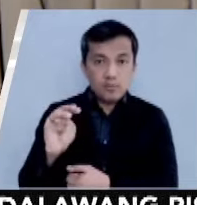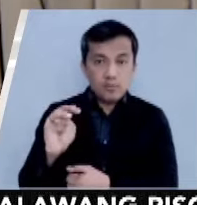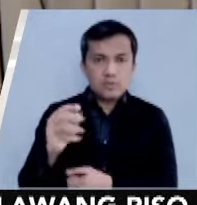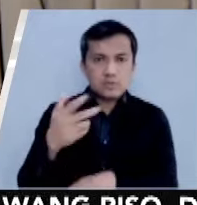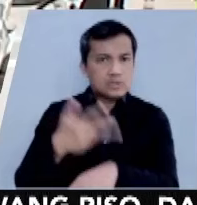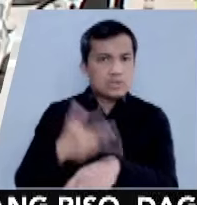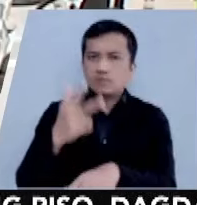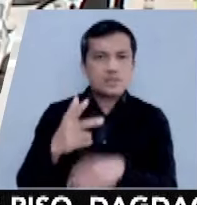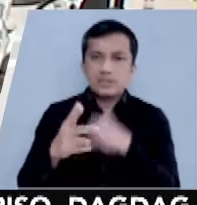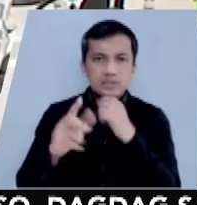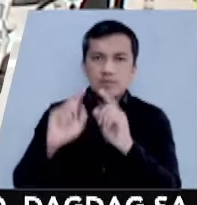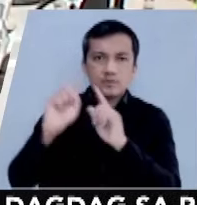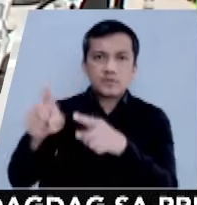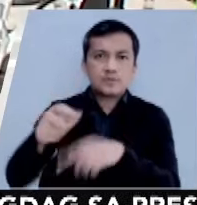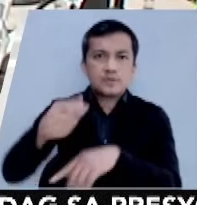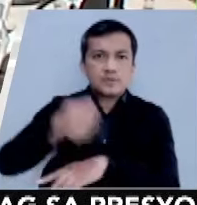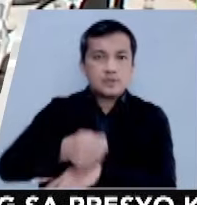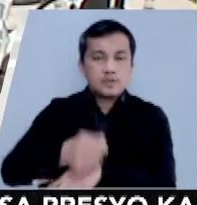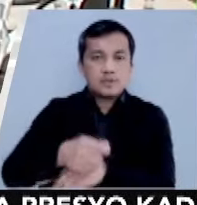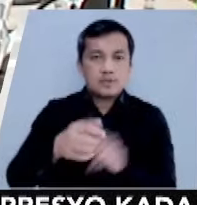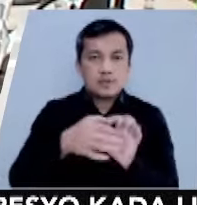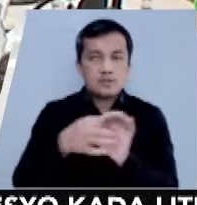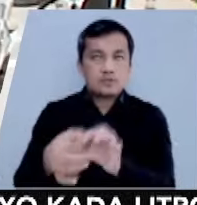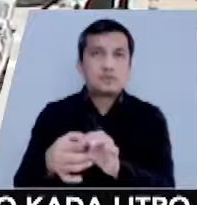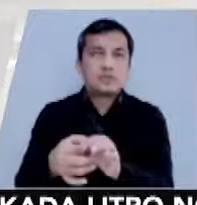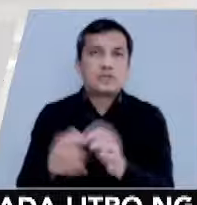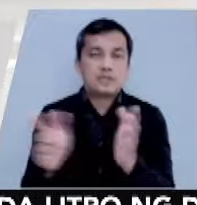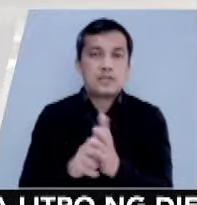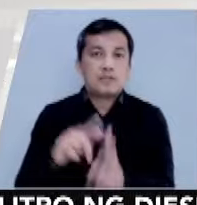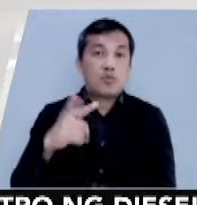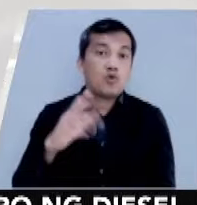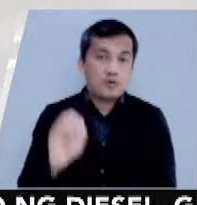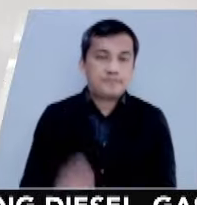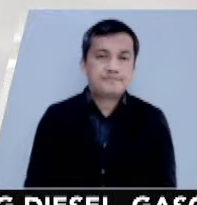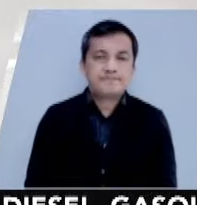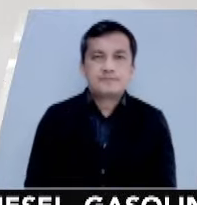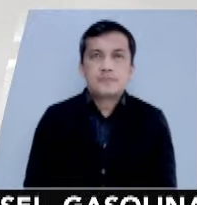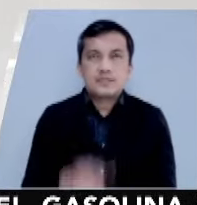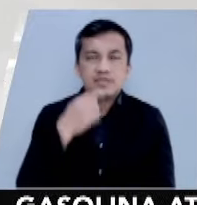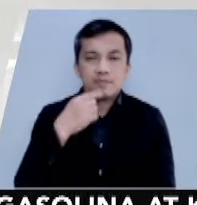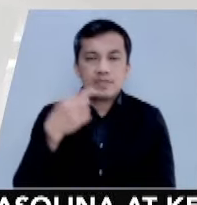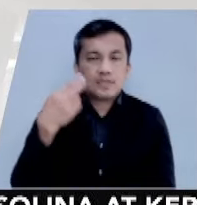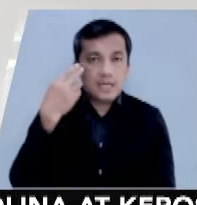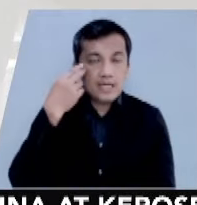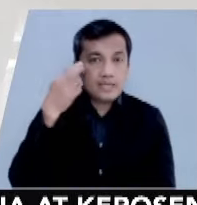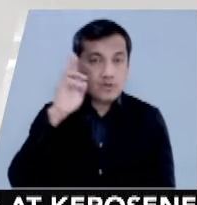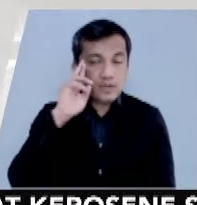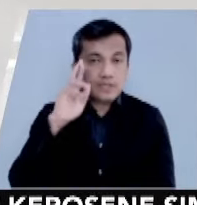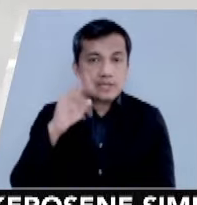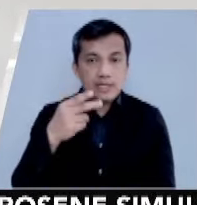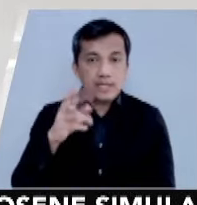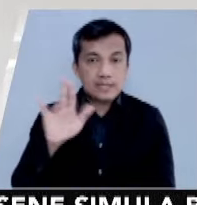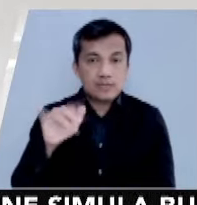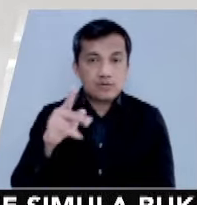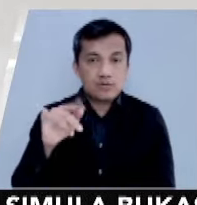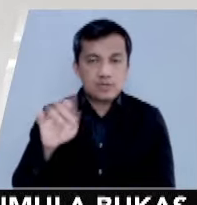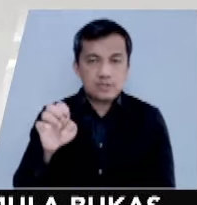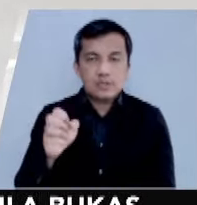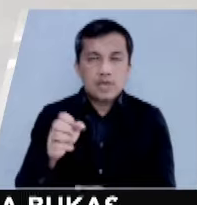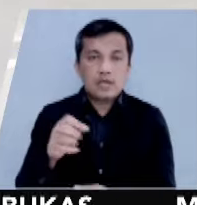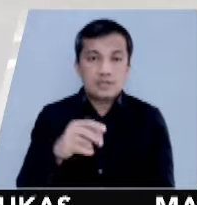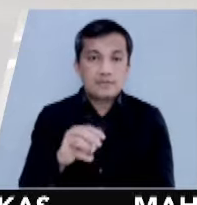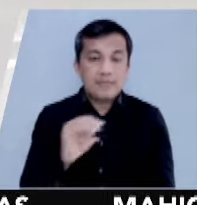pagsipot sa hearing kaugnay ng mga ilegal na pogo. Sabi ni Roque, sumusunod siya sa pagbibigay ng mga dokumentong hinihingi